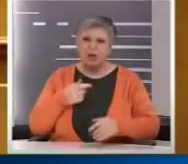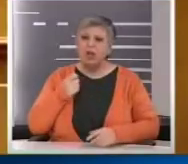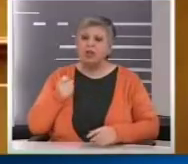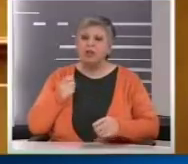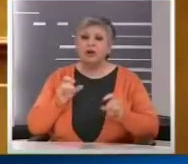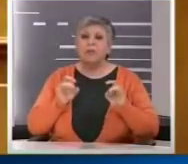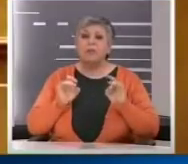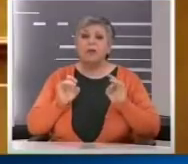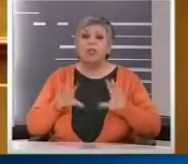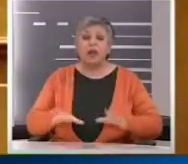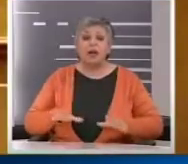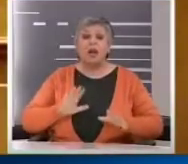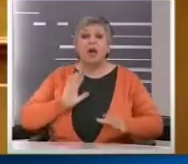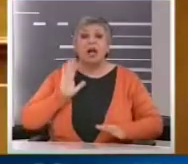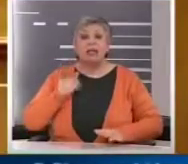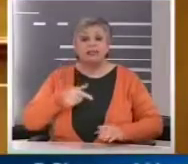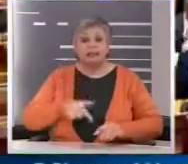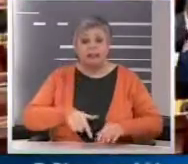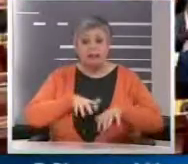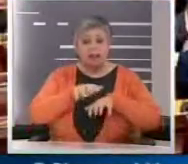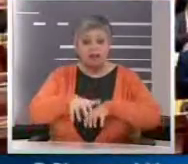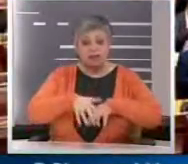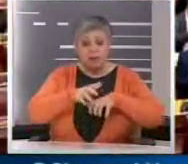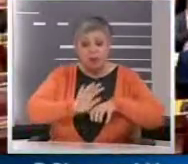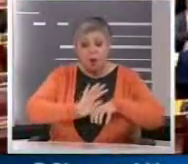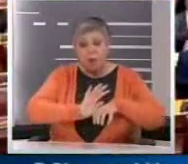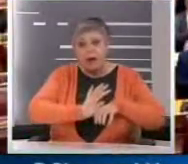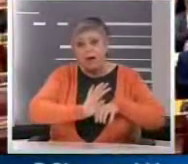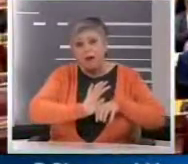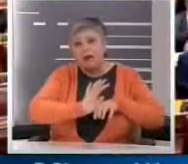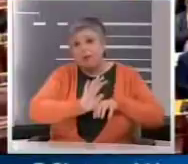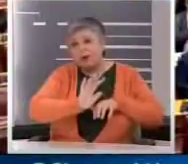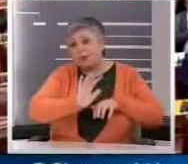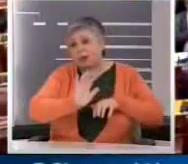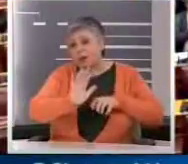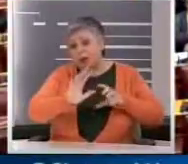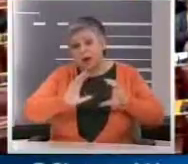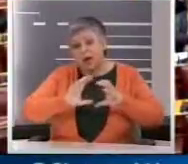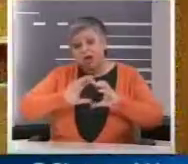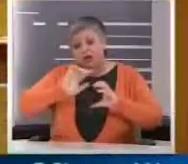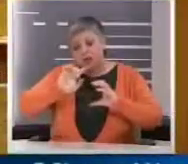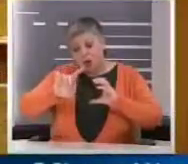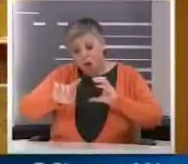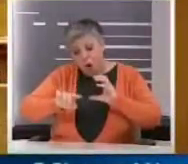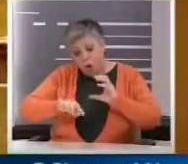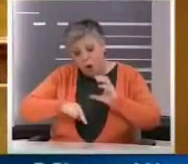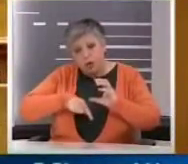να αρχίσετε να σκάβετε από εδώ. Να βγείτε στην απέναντι μεριά της γης. Εμάς μέσα δεν θα μας